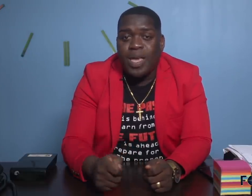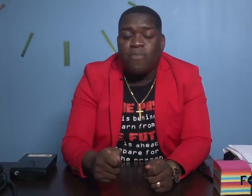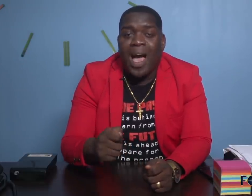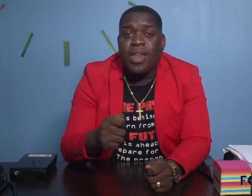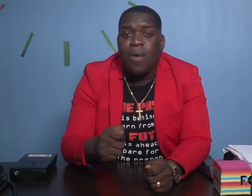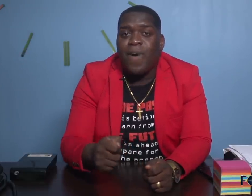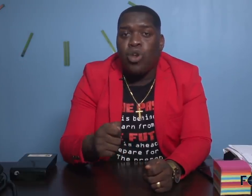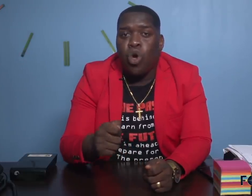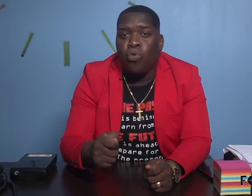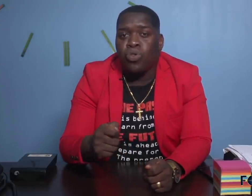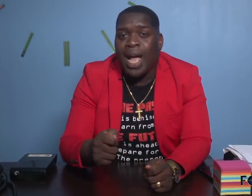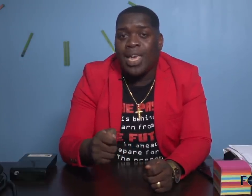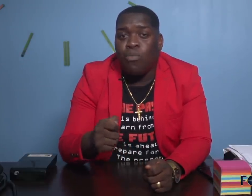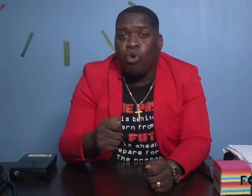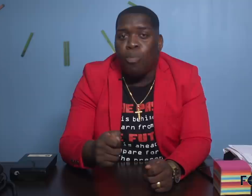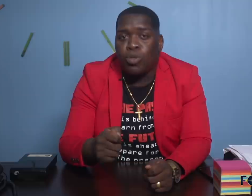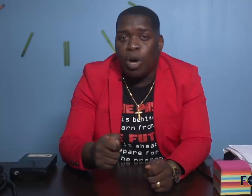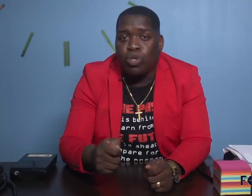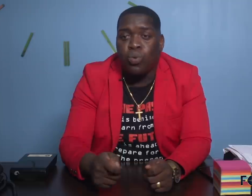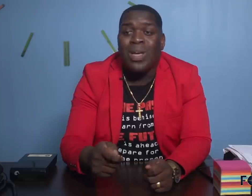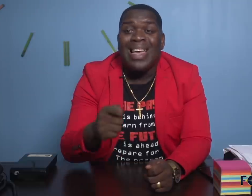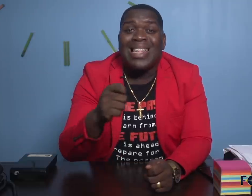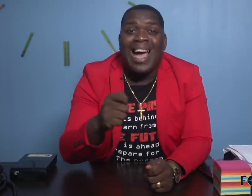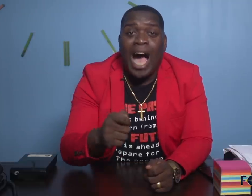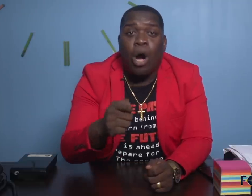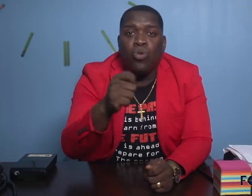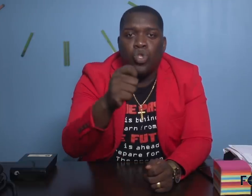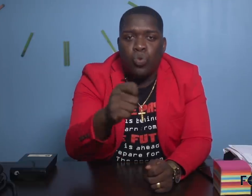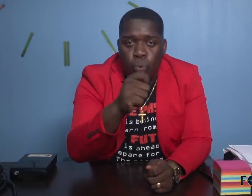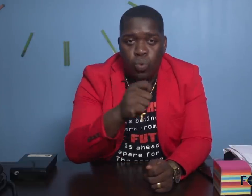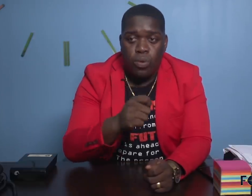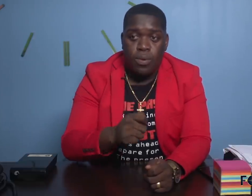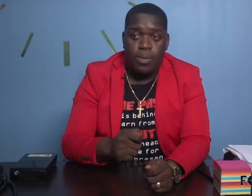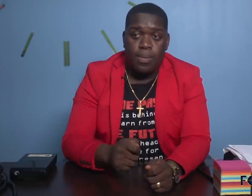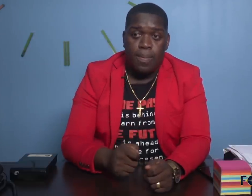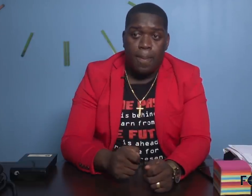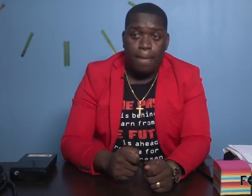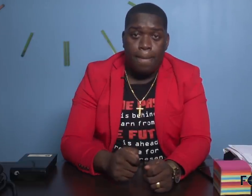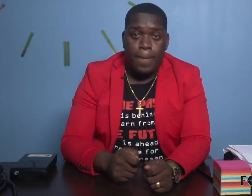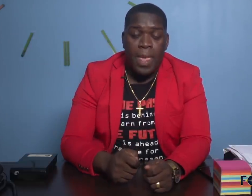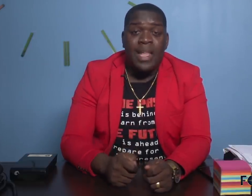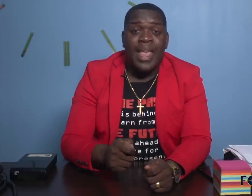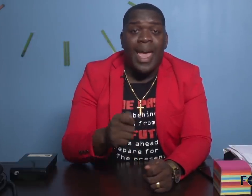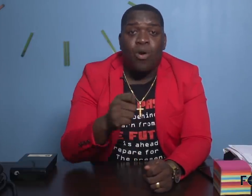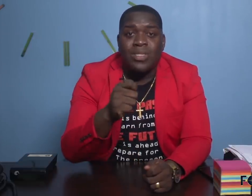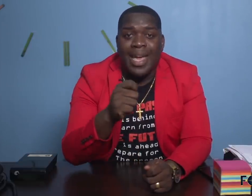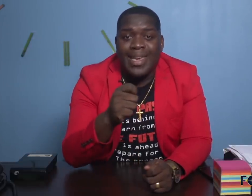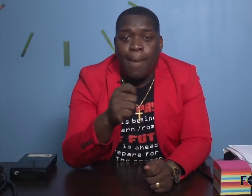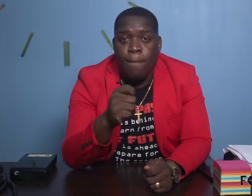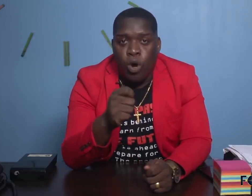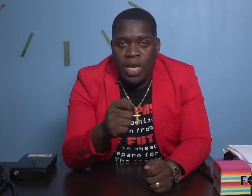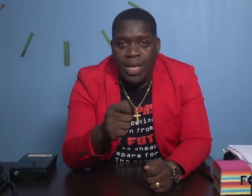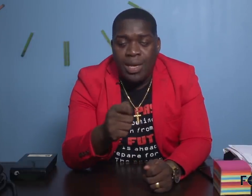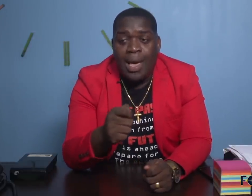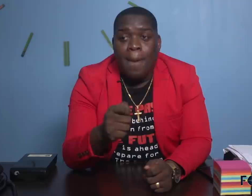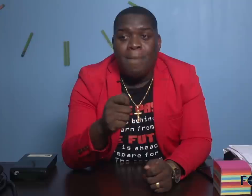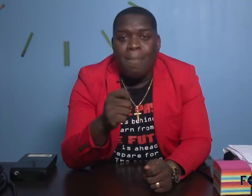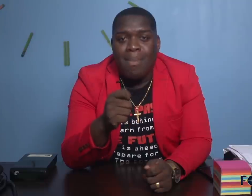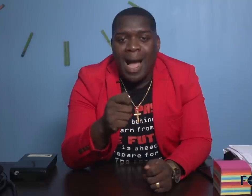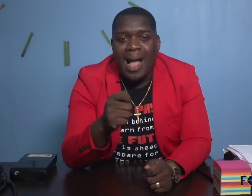le speke fa adepa noudu taki mu komoto ausu. Ta ausu. Te eko teke a